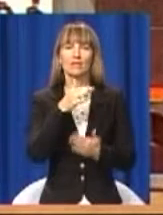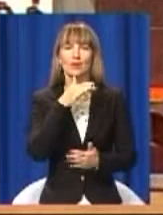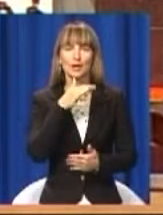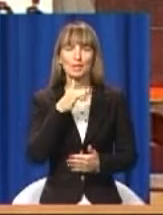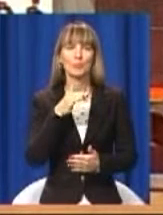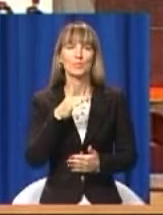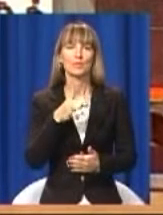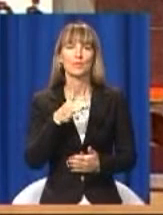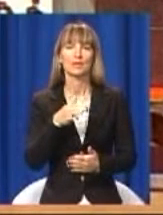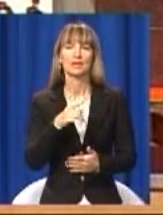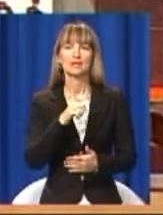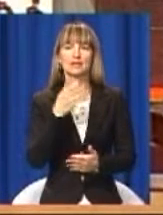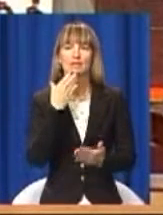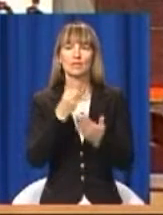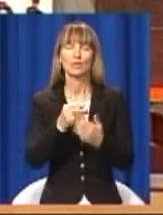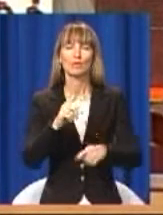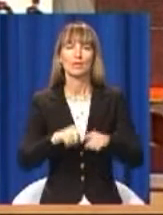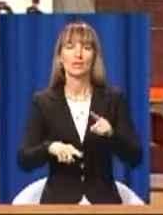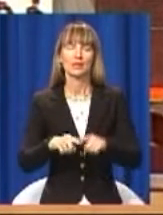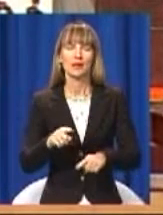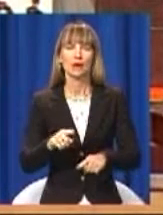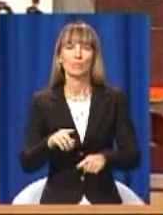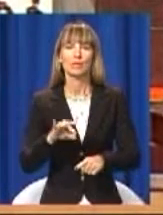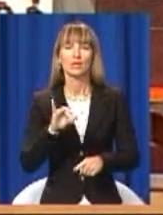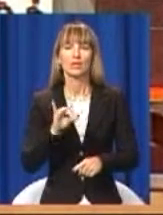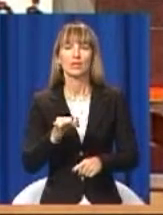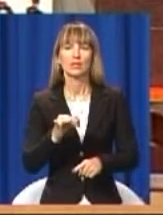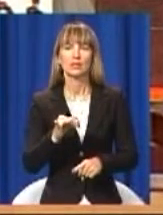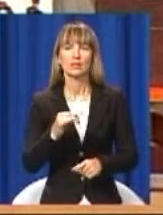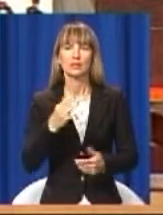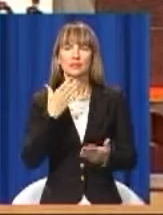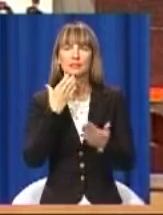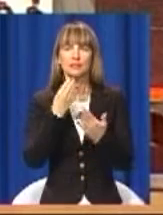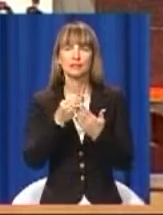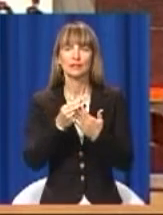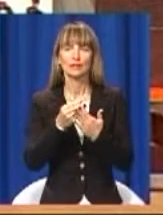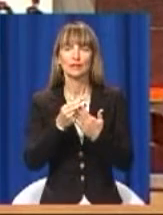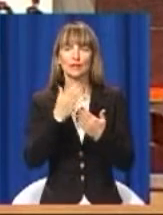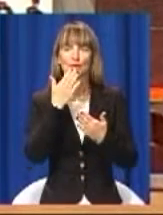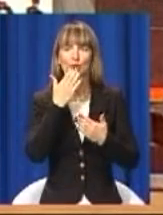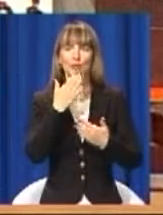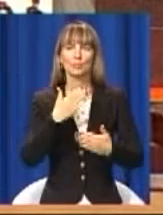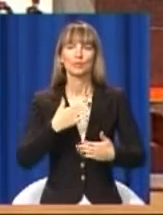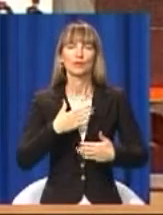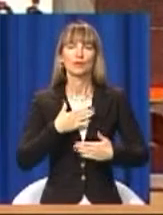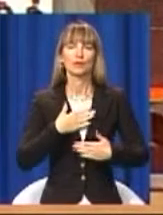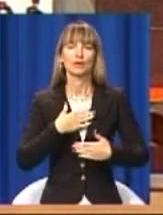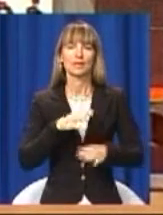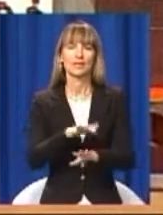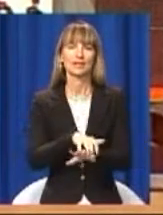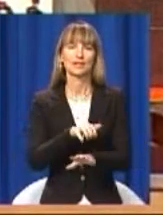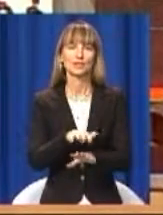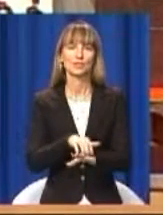з своїми батьками та своєю любимою, не улюбленою